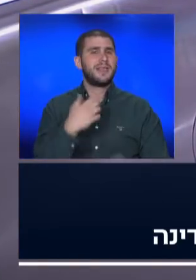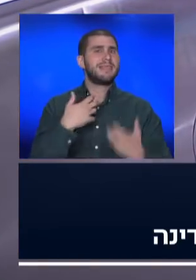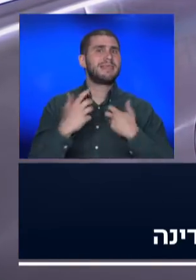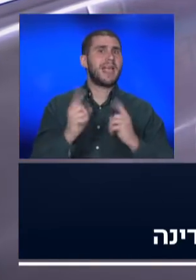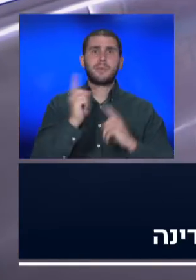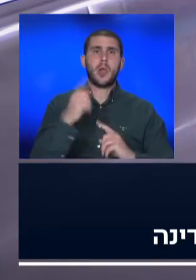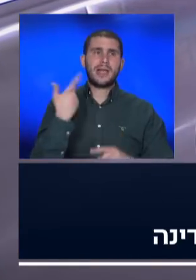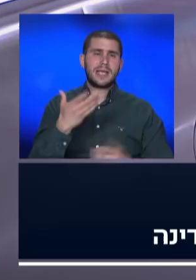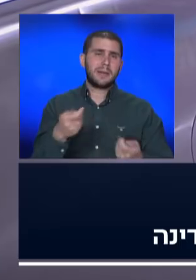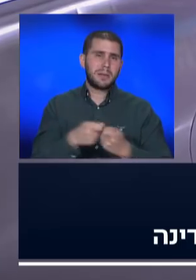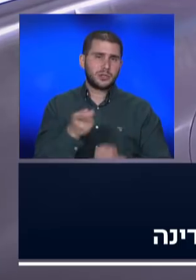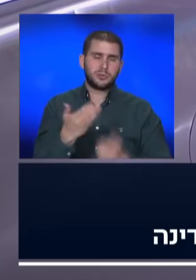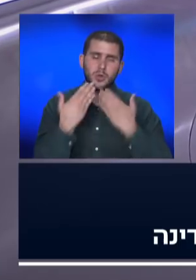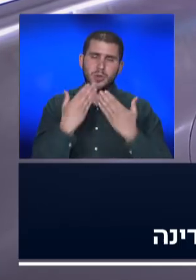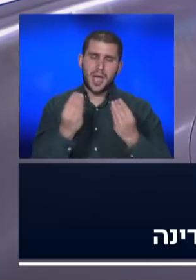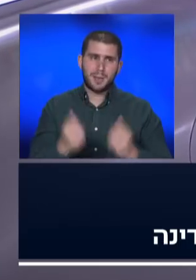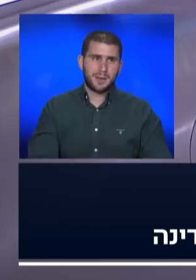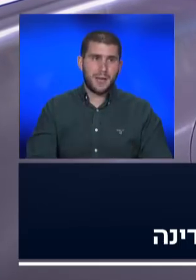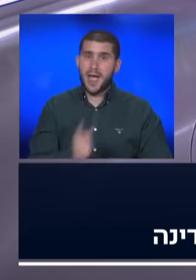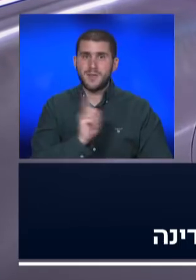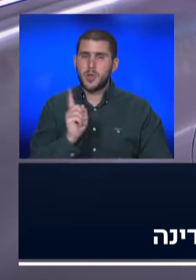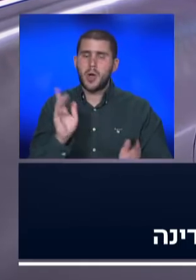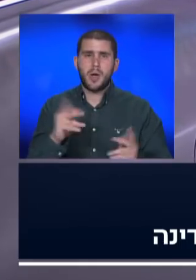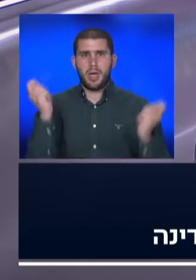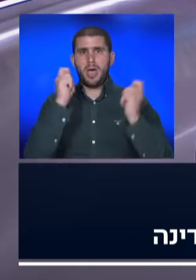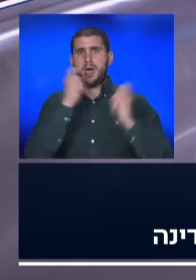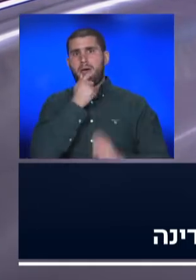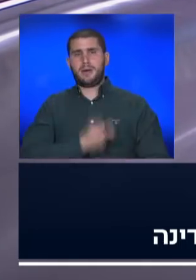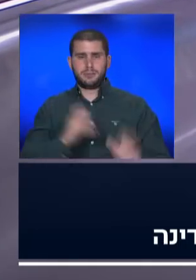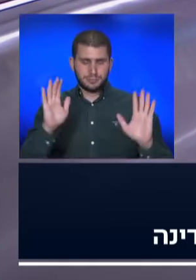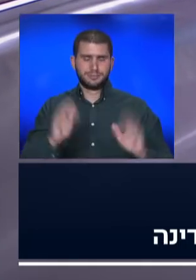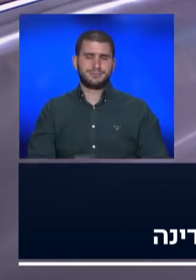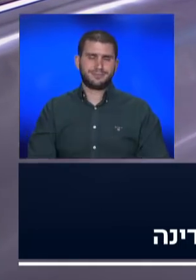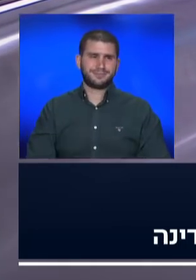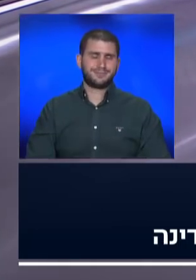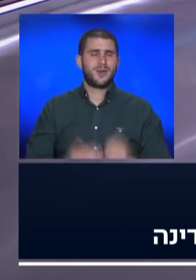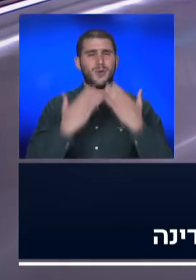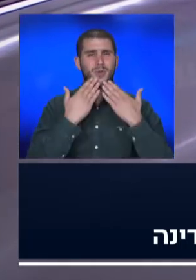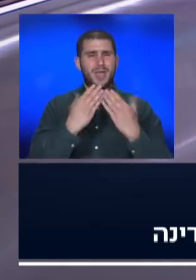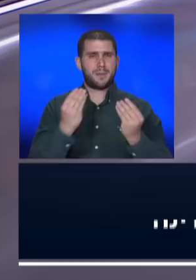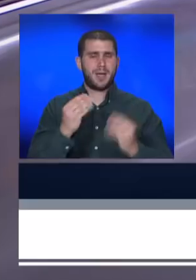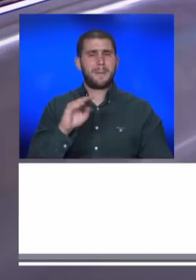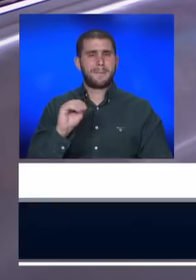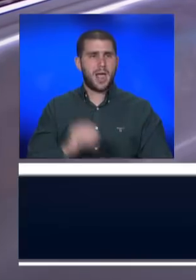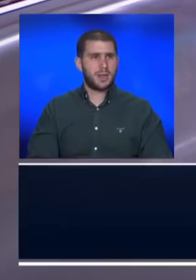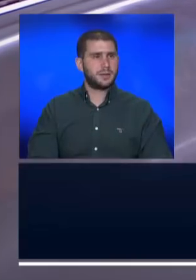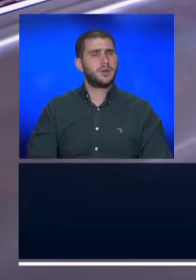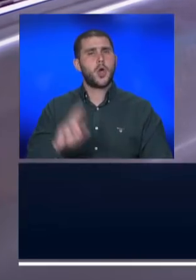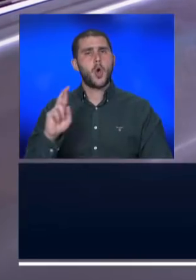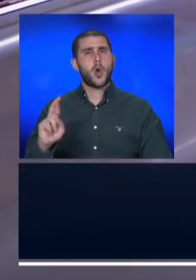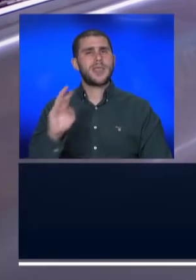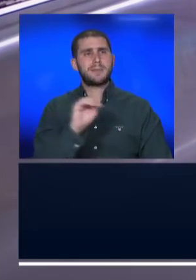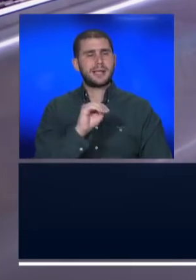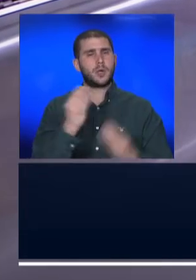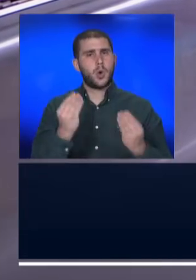תודה, מיכאל. אף אחד לא ייפול מהכיסא, אמר את זה ככה. תודה, מיכאל. רונן מנליס, עוד מעט אנחנו עם כותרות